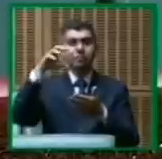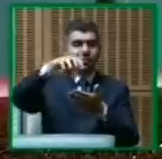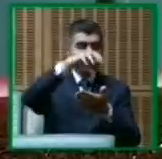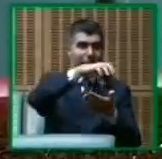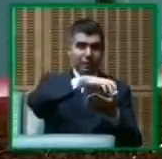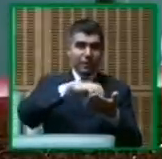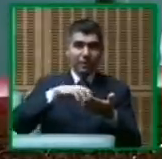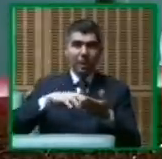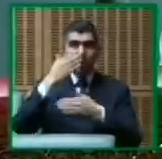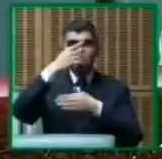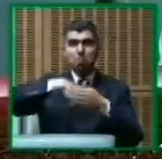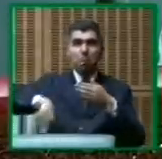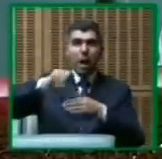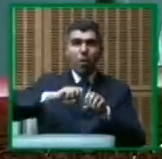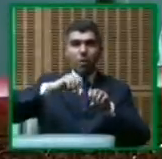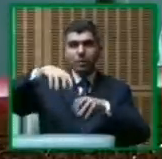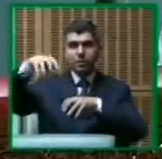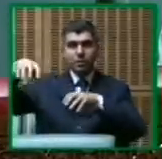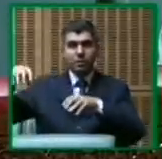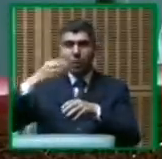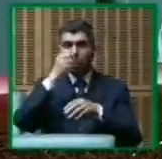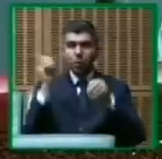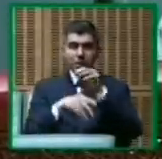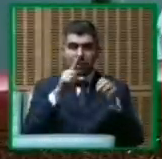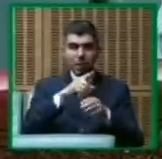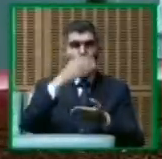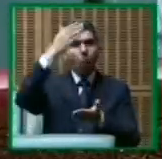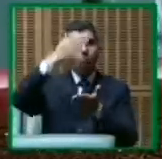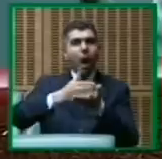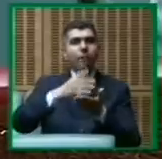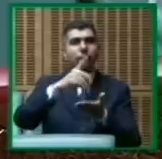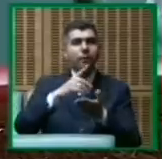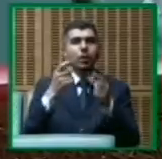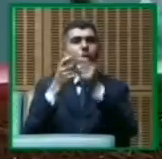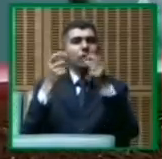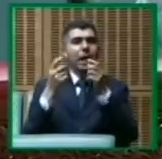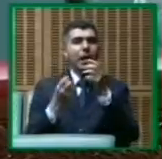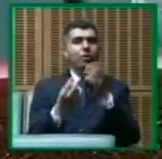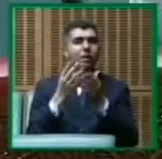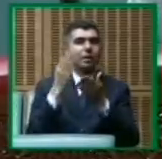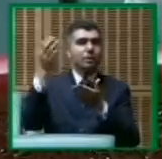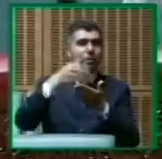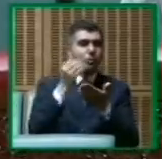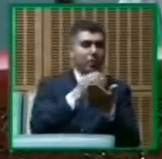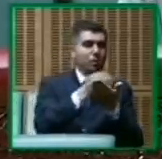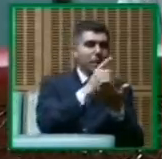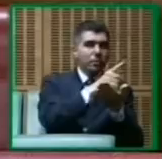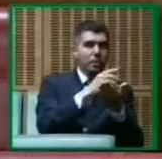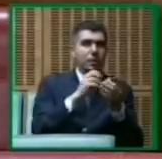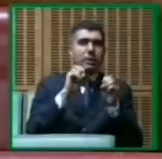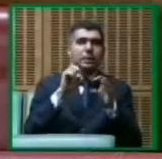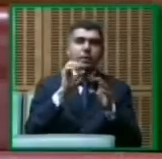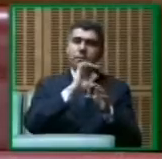كذلك يقوم بتدبير بمعالجه النفايات او مطرح النفايات مطارح النفايات على